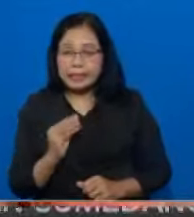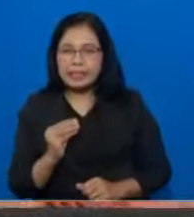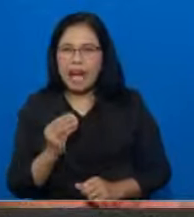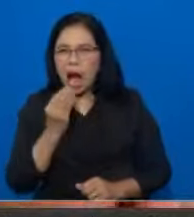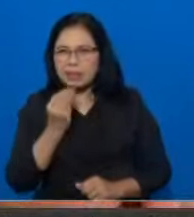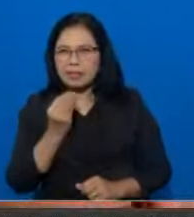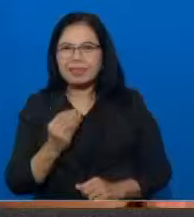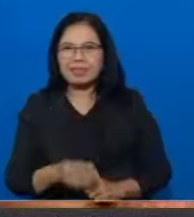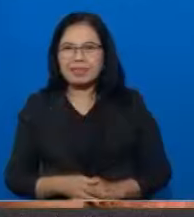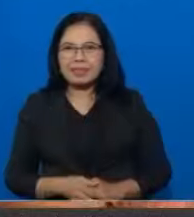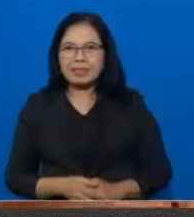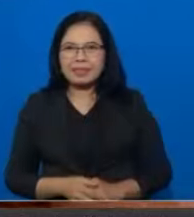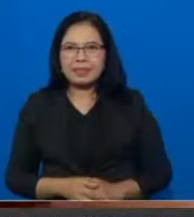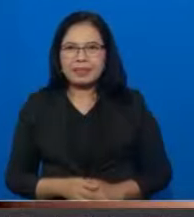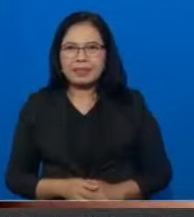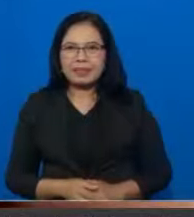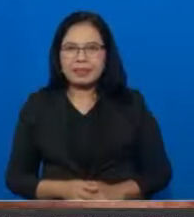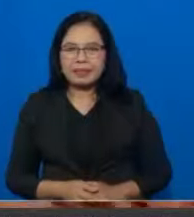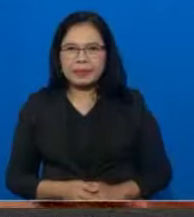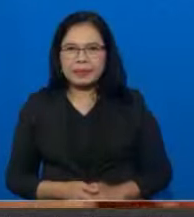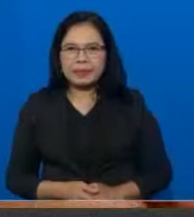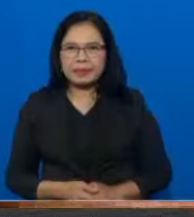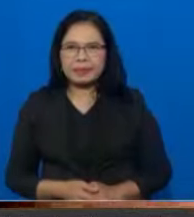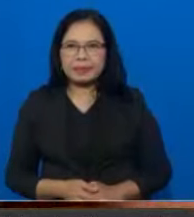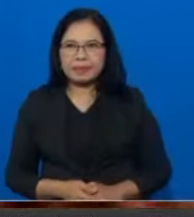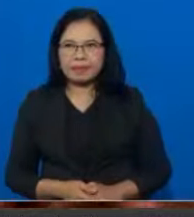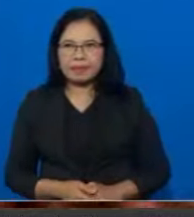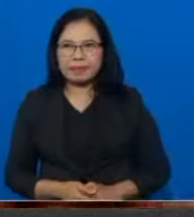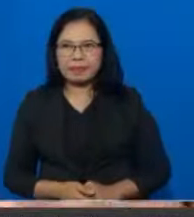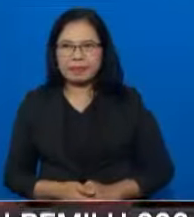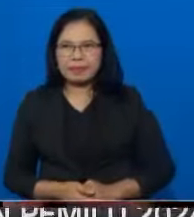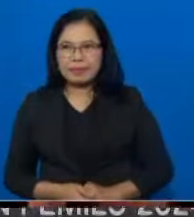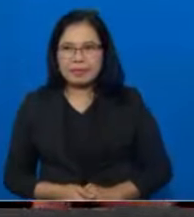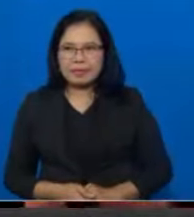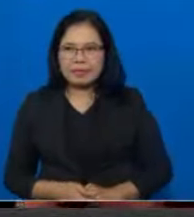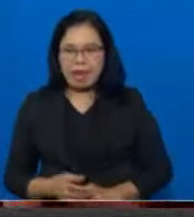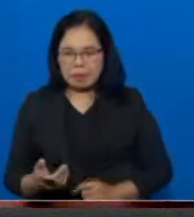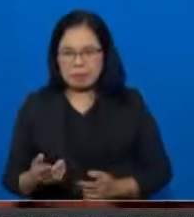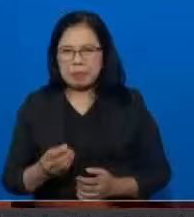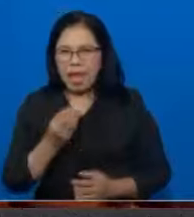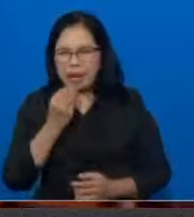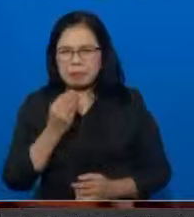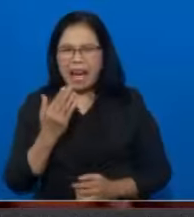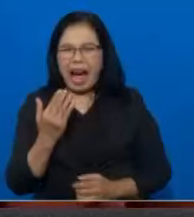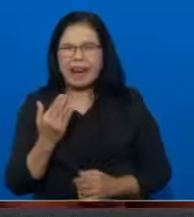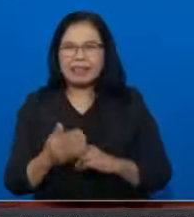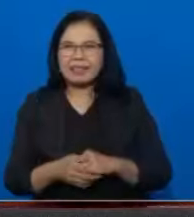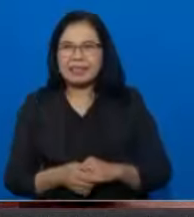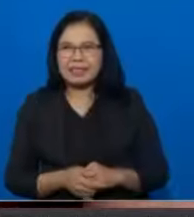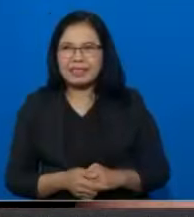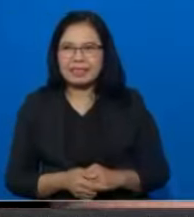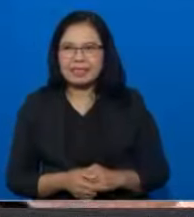seperti bawang goreng, tapi garing basah. Mungkin kalau yang makan seblak, nah, mirip-mirip teksturnya seperti itu, tapi lebih